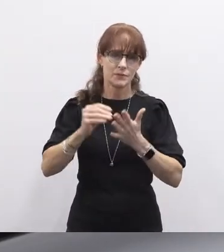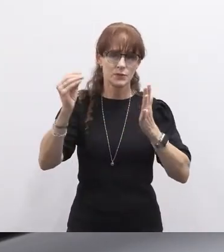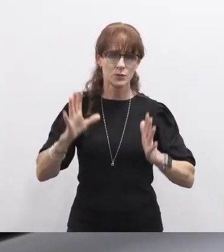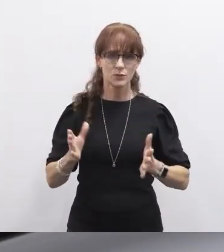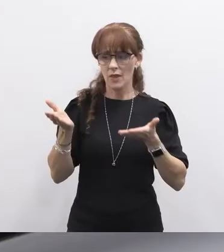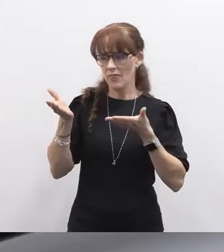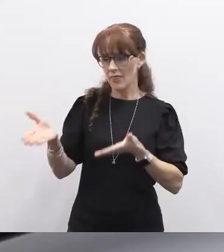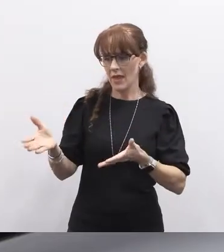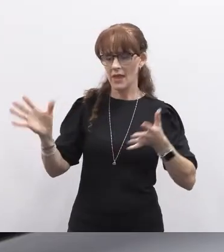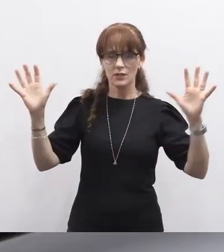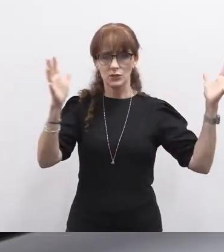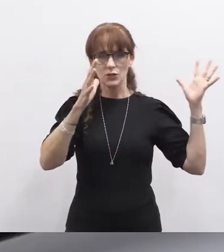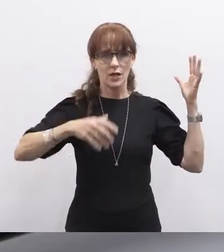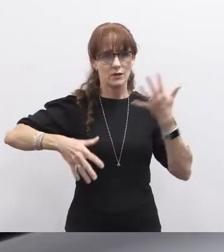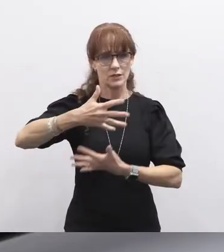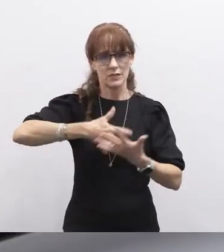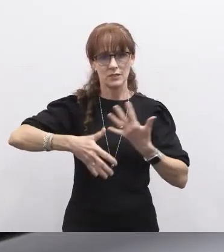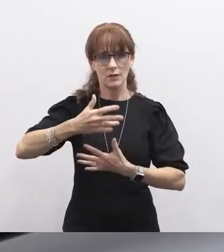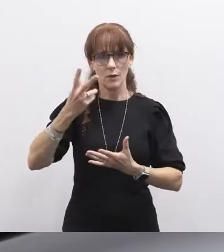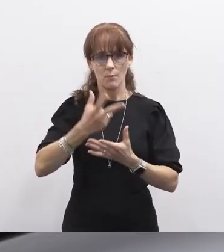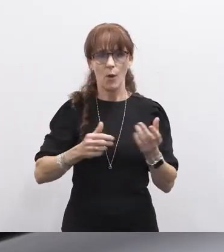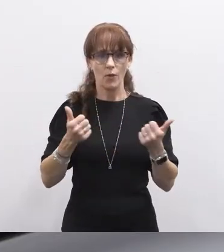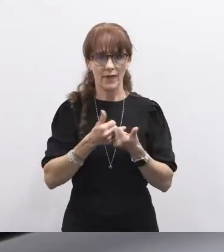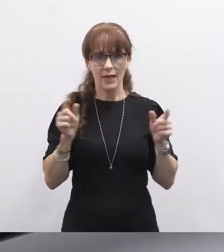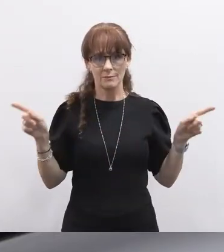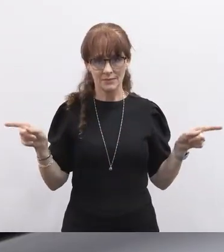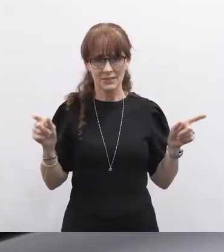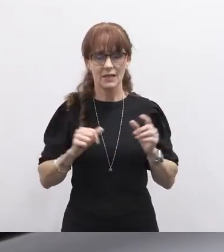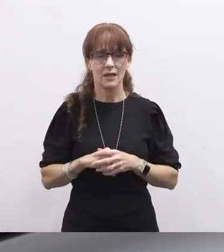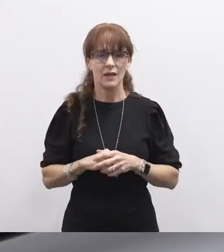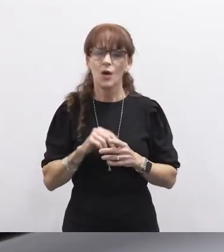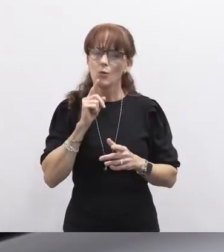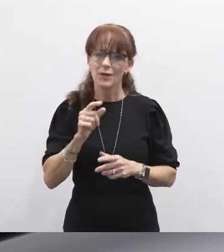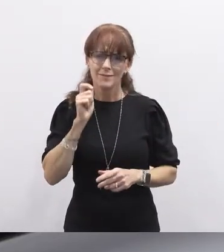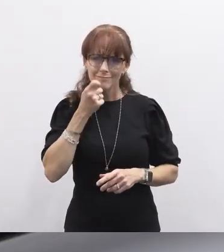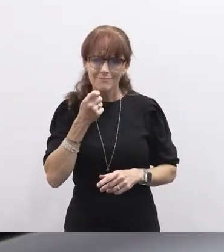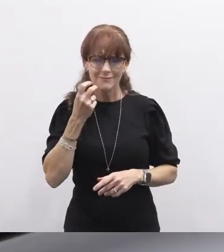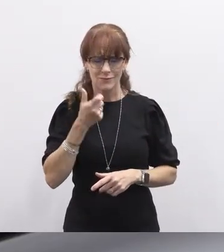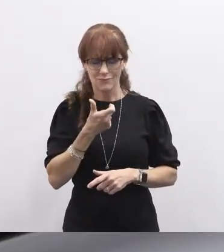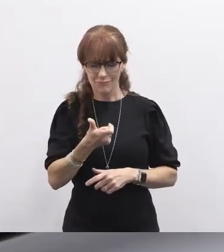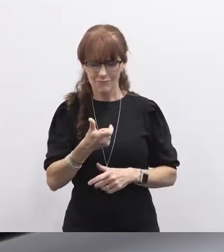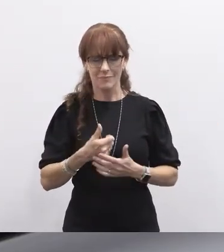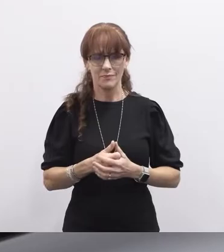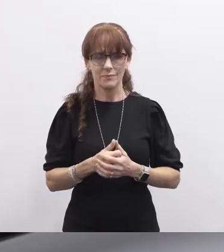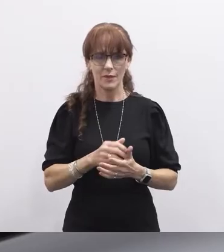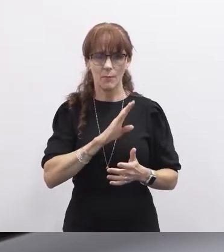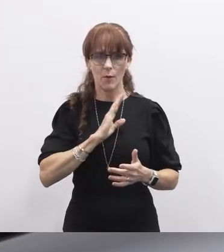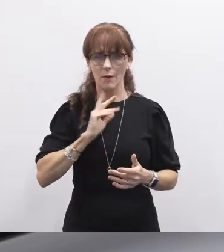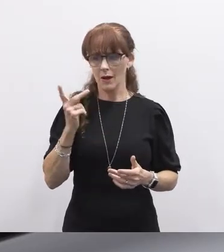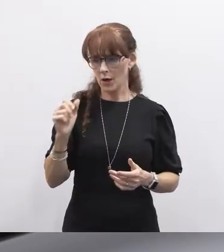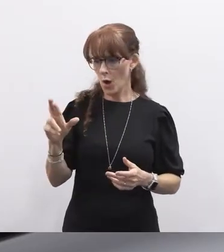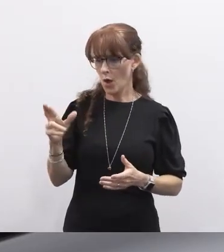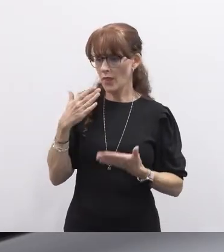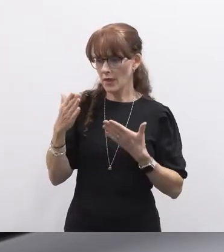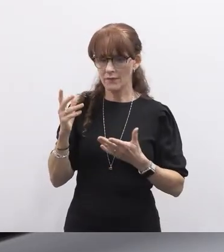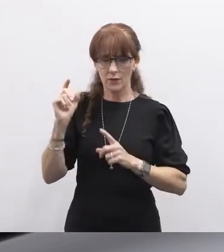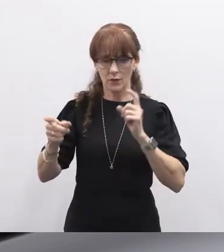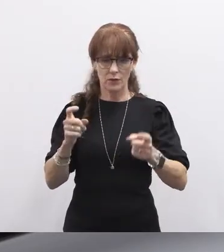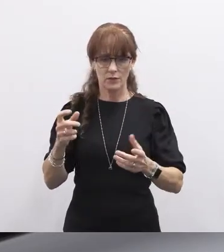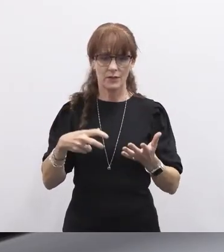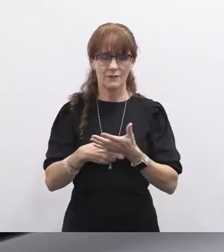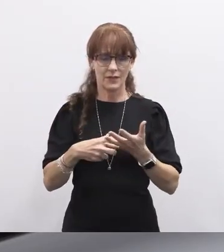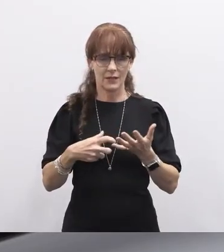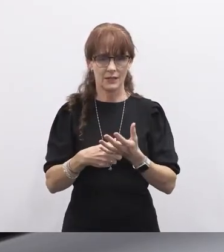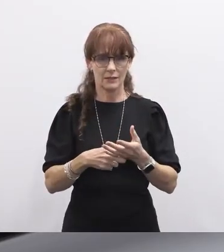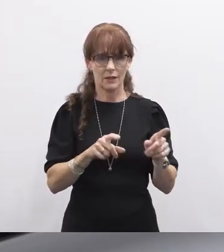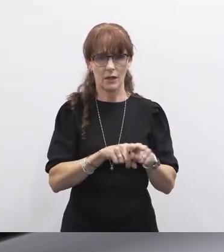ពីបទពិសោធន៍ដែលពួកគេធ្លាប់បានរៀនកាលនៅសាលាទាំងពីរកន្លែងហ្នឹង អរគុណអ្នកស្រីខឺ